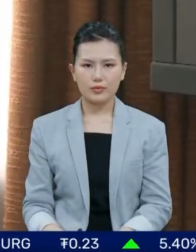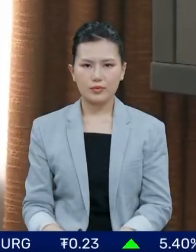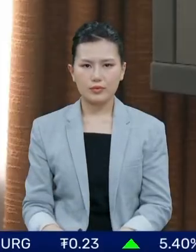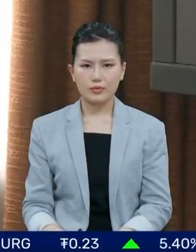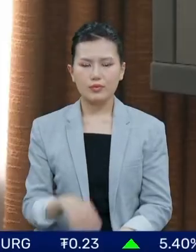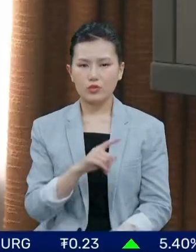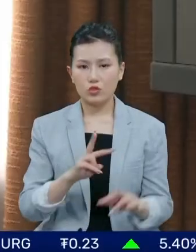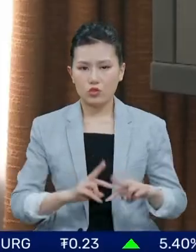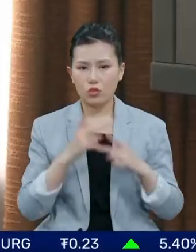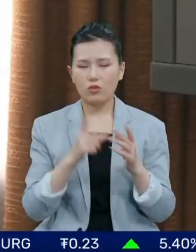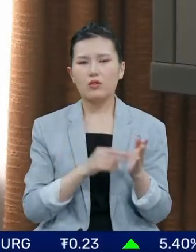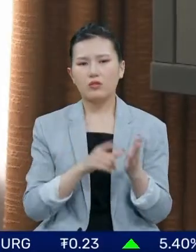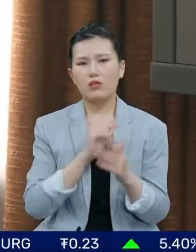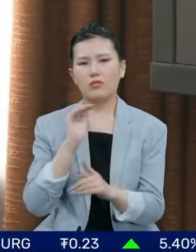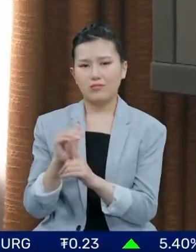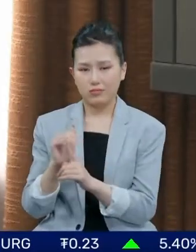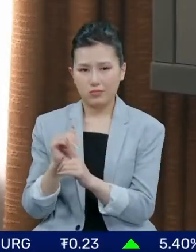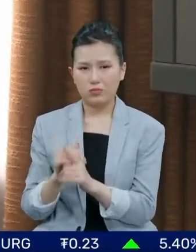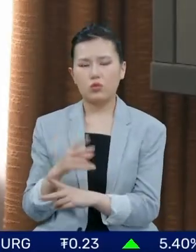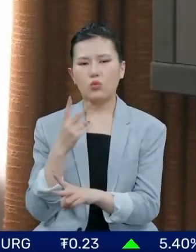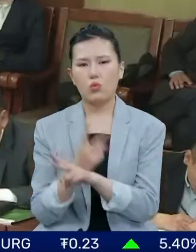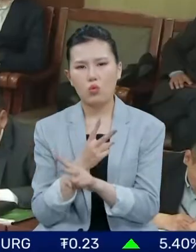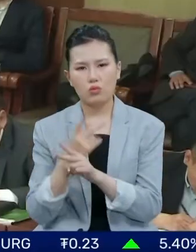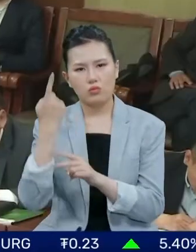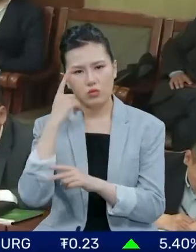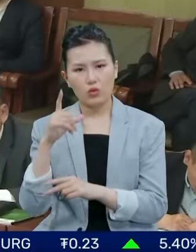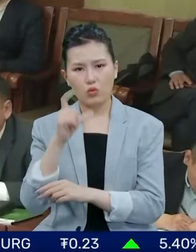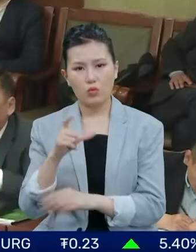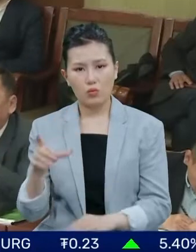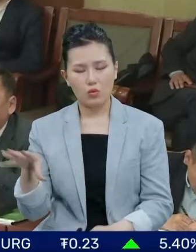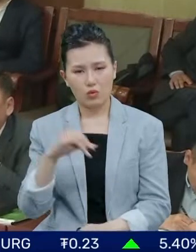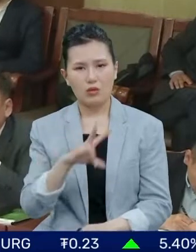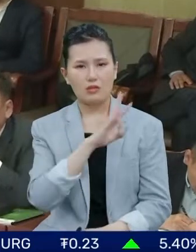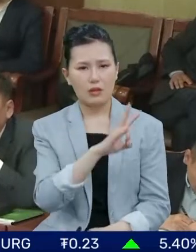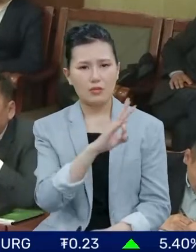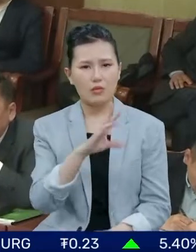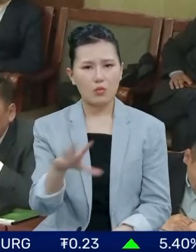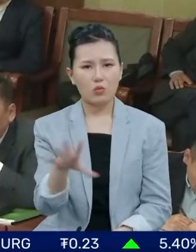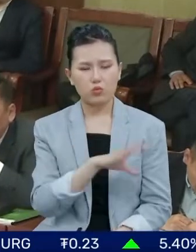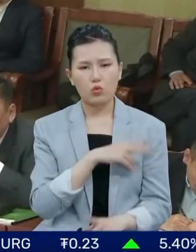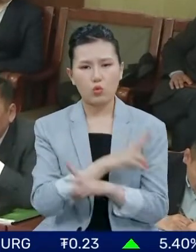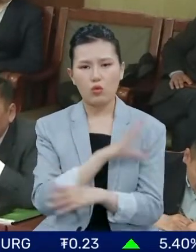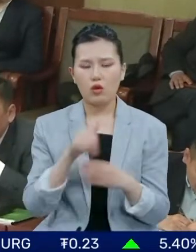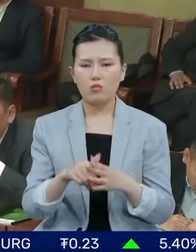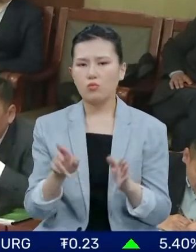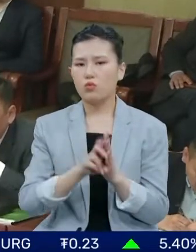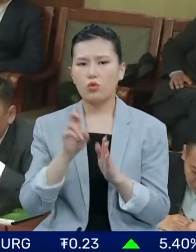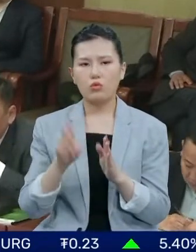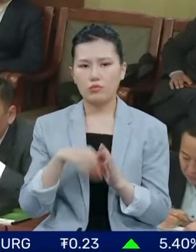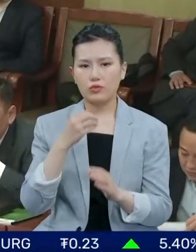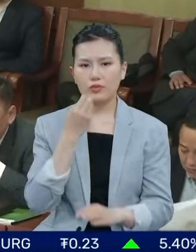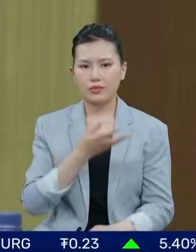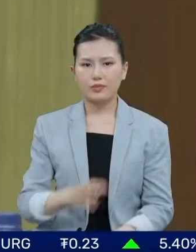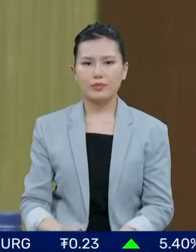өөрчлөх шаардсан харин хууль санаачлалын зүгээс улс төрийн нам болгоны саналыг хуульд тусгах боломжгүй гэлээ. Тэгээ намын дүрм